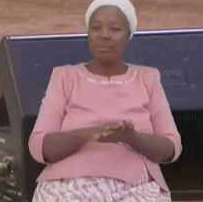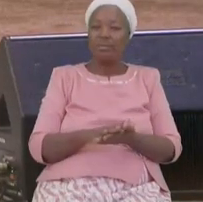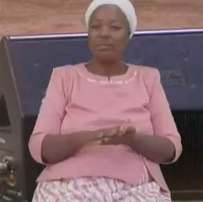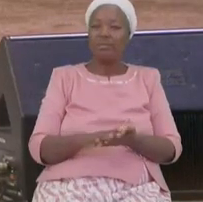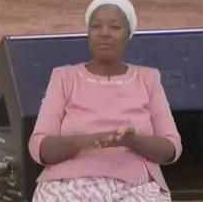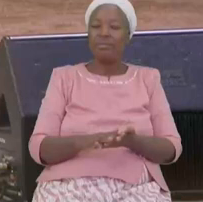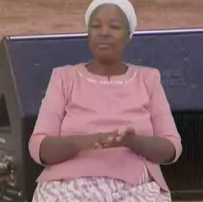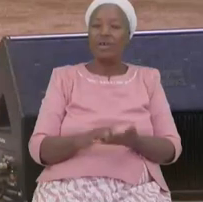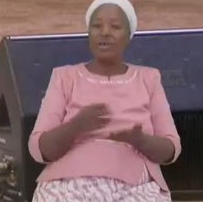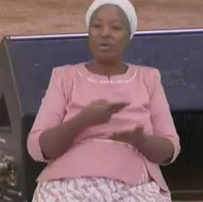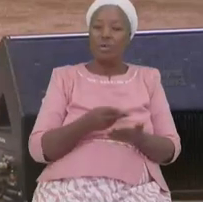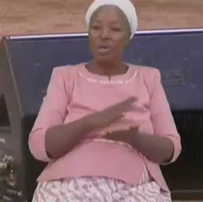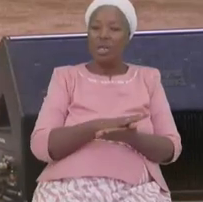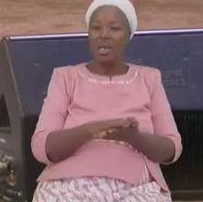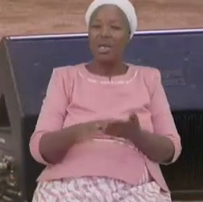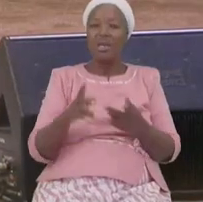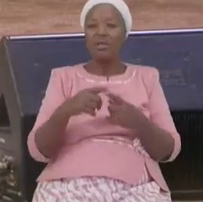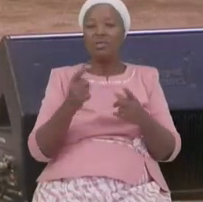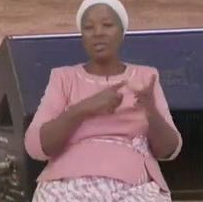la sainteté, ô Seigneur.